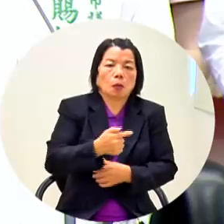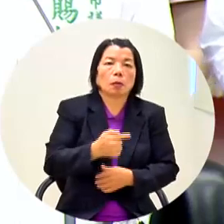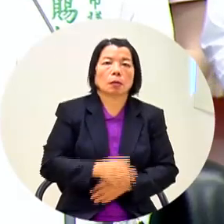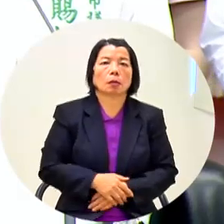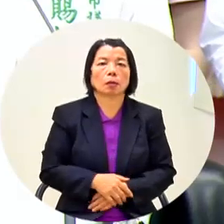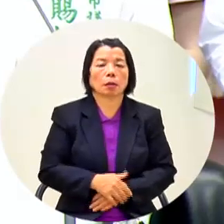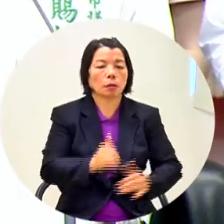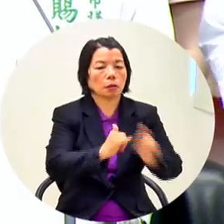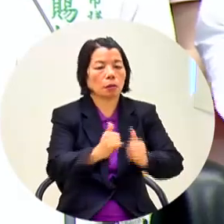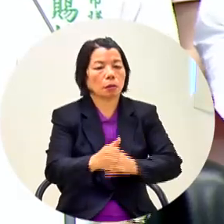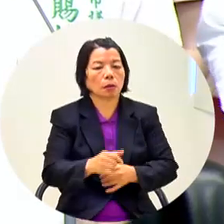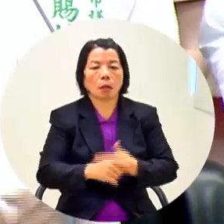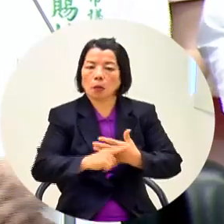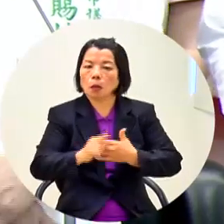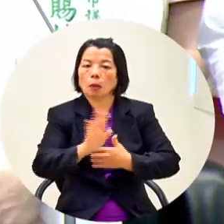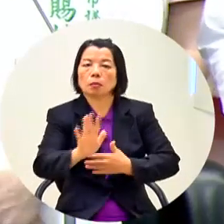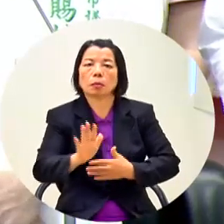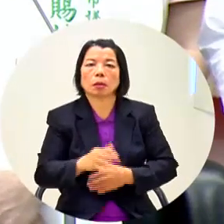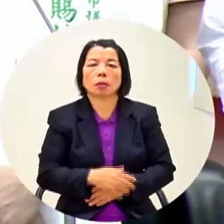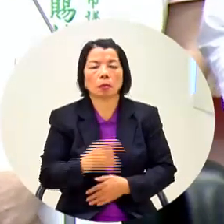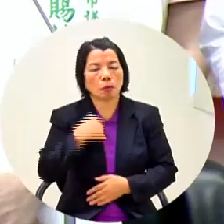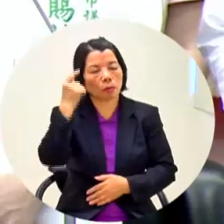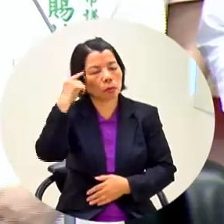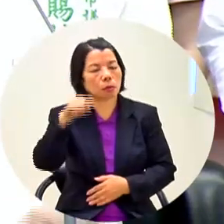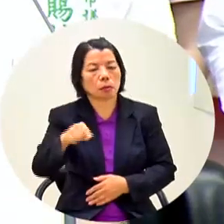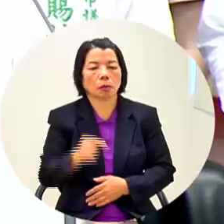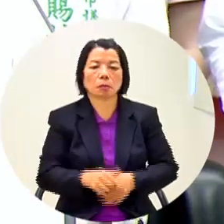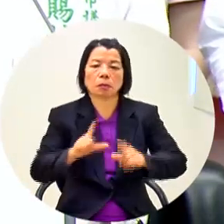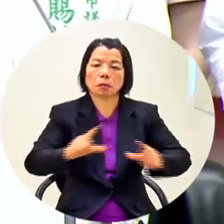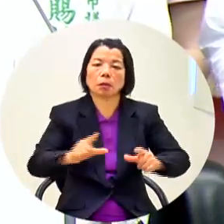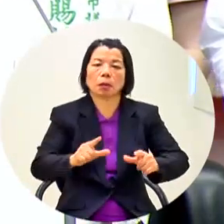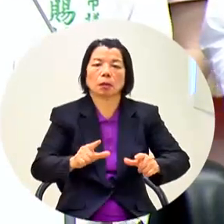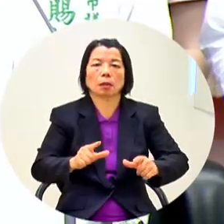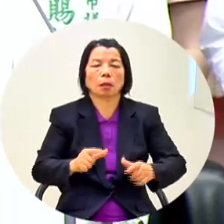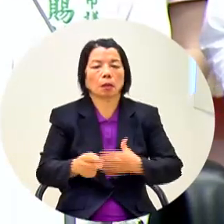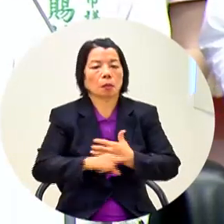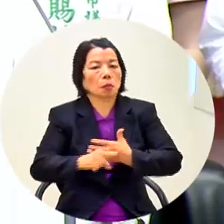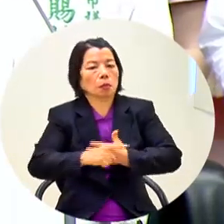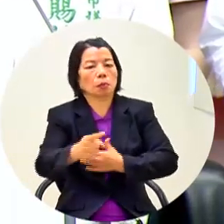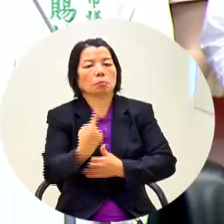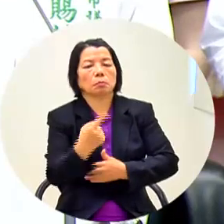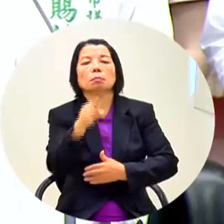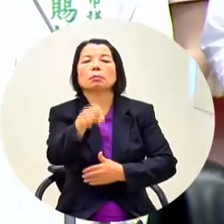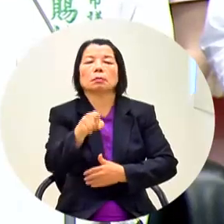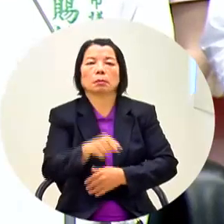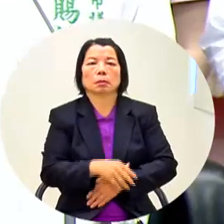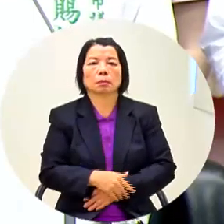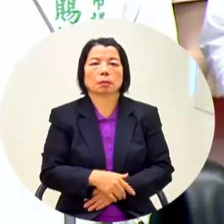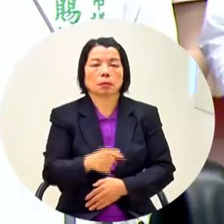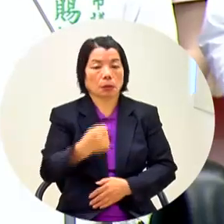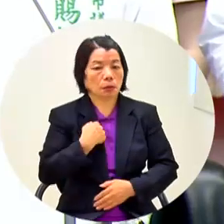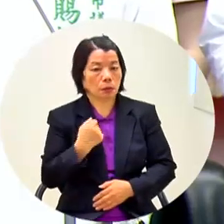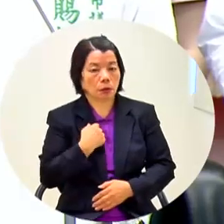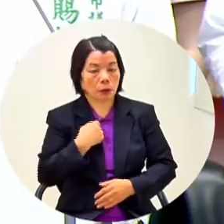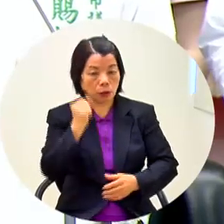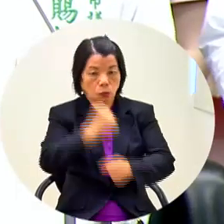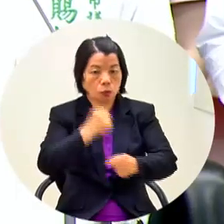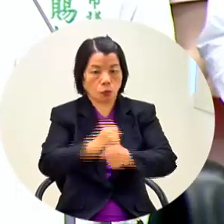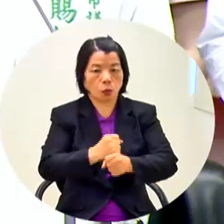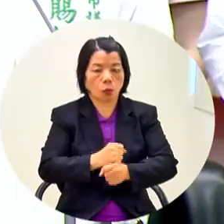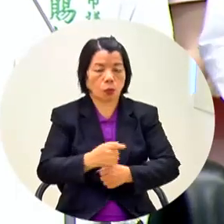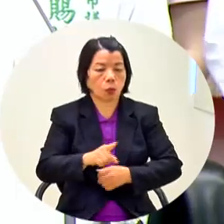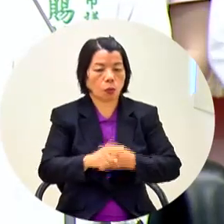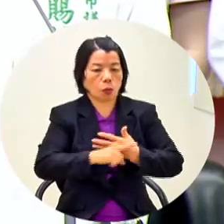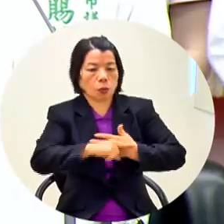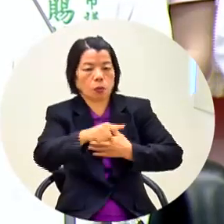民不要恐慌，但是我认为说最大的恐慌的来源是来自你呢，所以你制造恐慌，你是不是要跟市